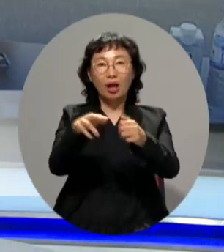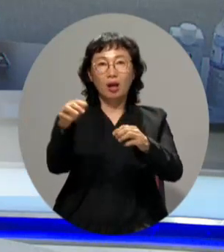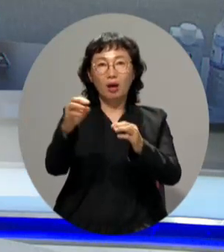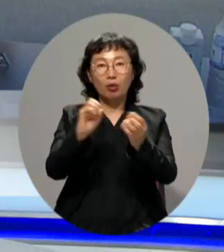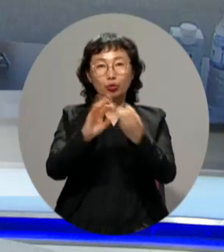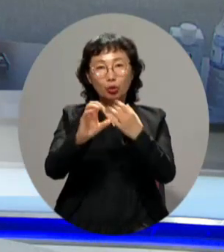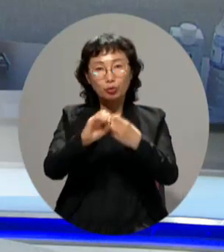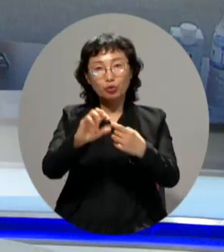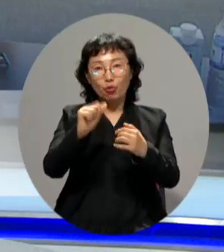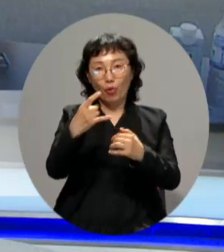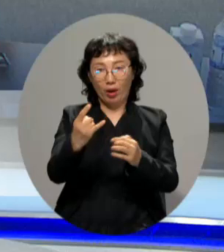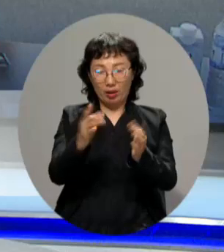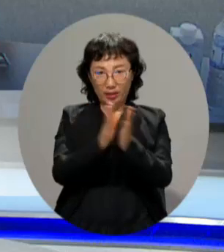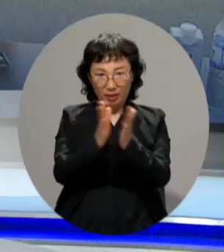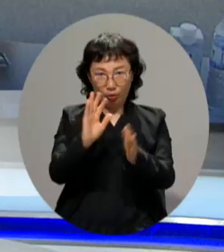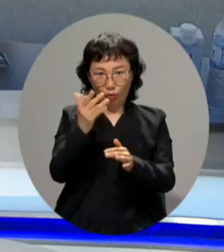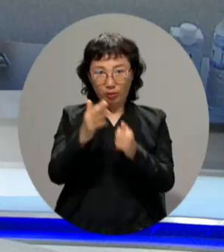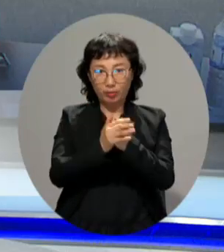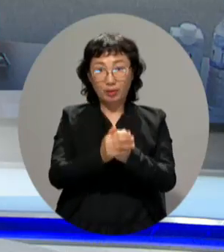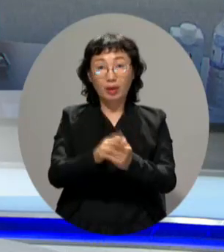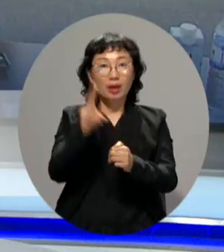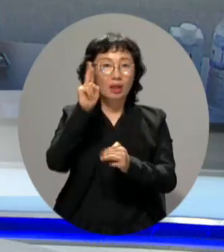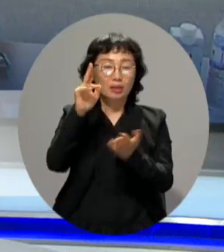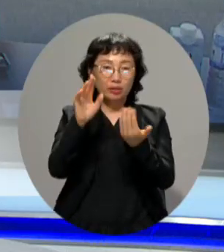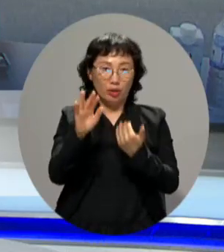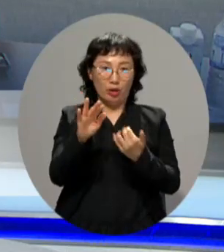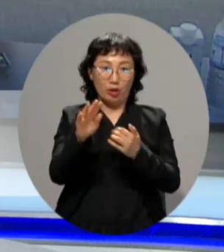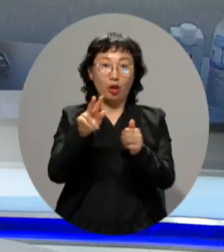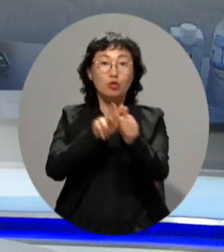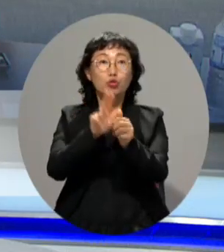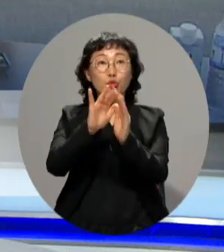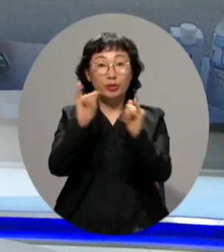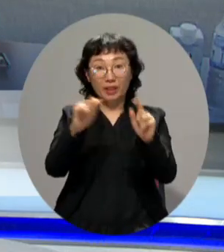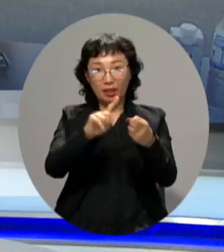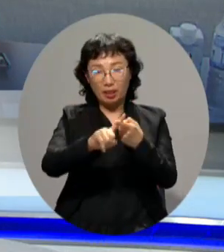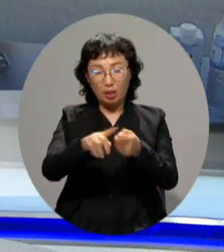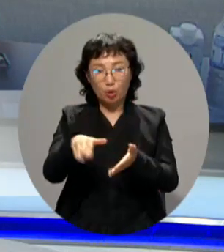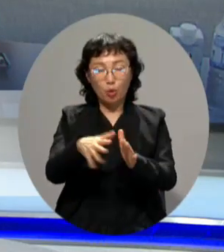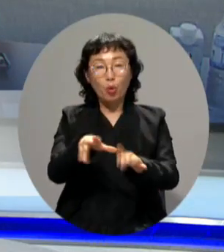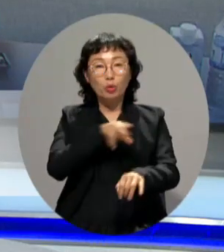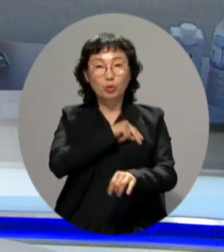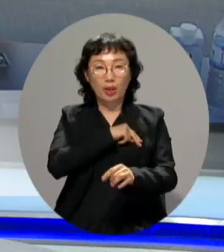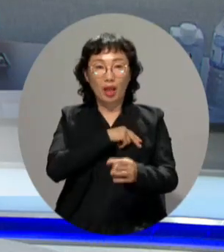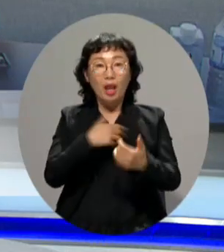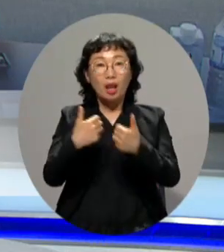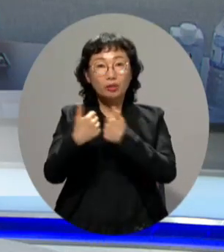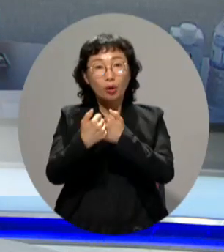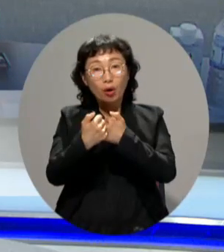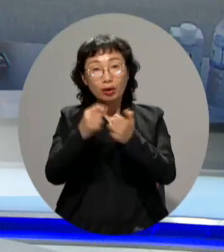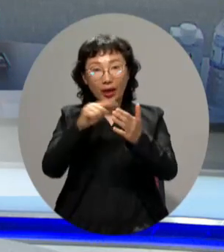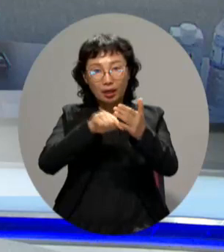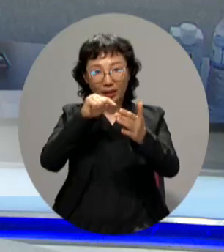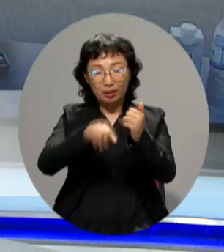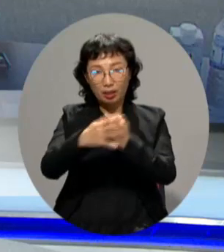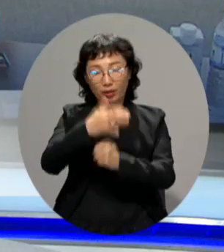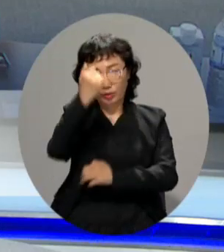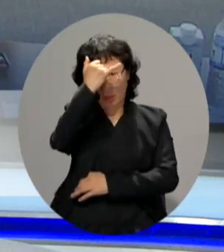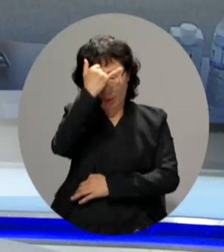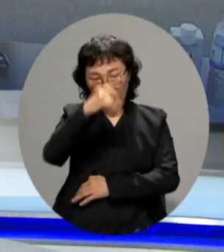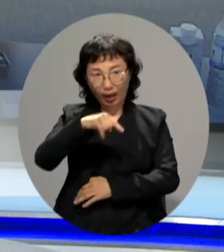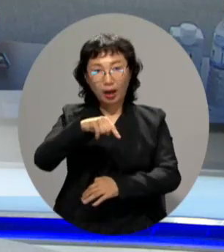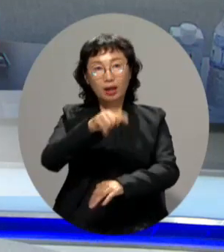전 전북문화관광재단 신임 대표이사 후보자에 대한 도의회 인사청문회에서는 도덕성과 자질을